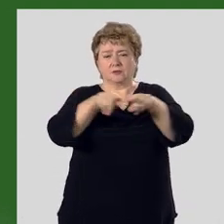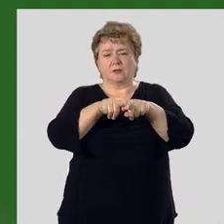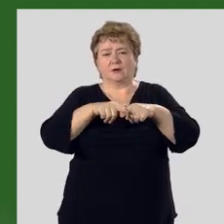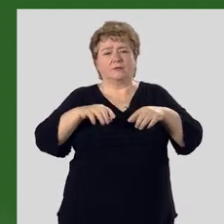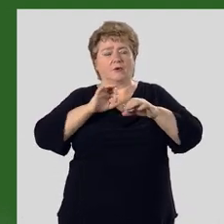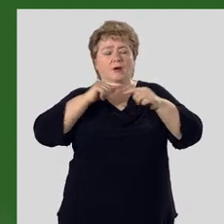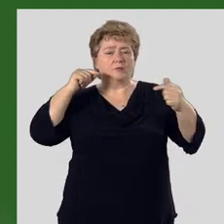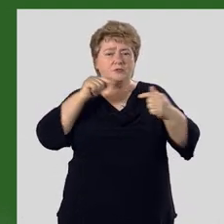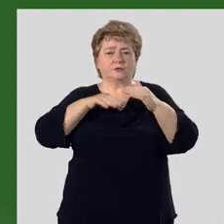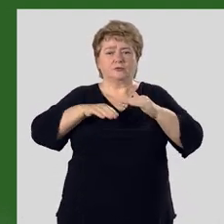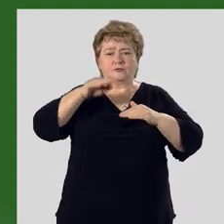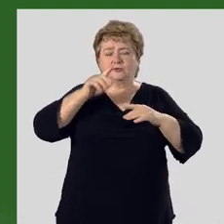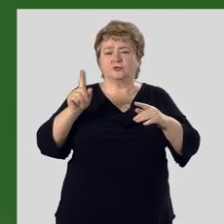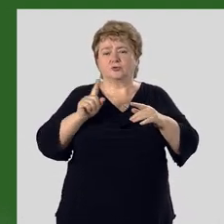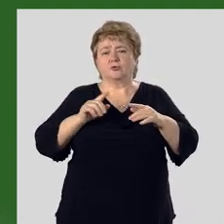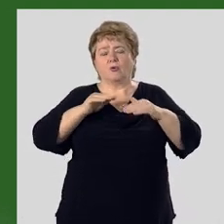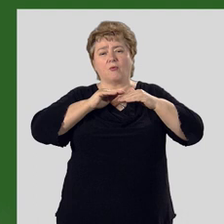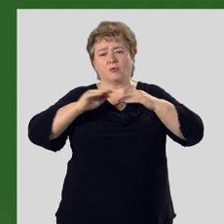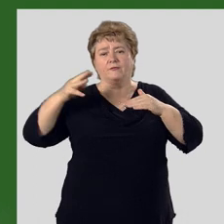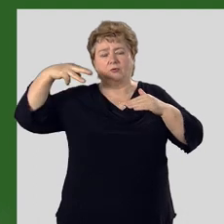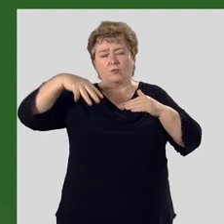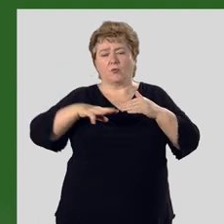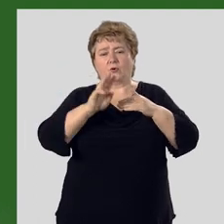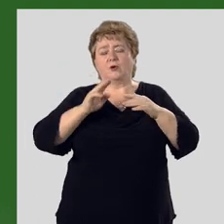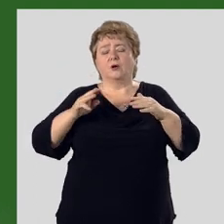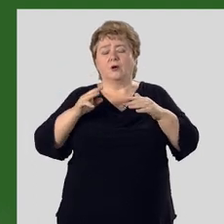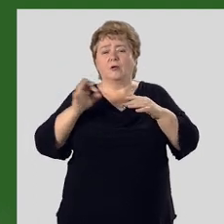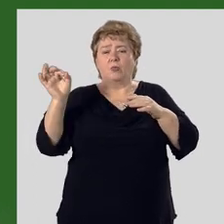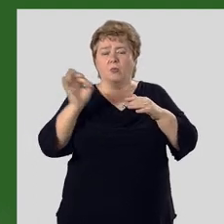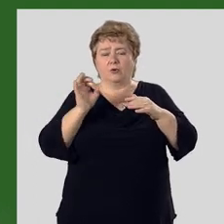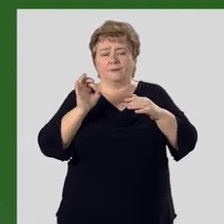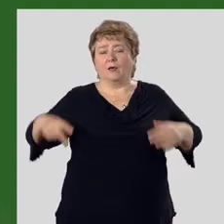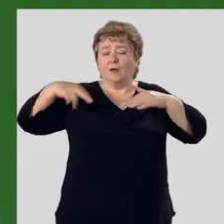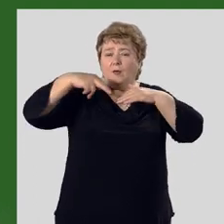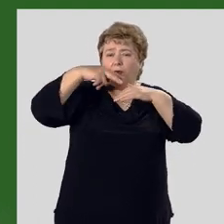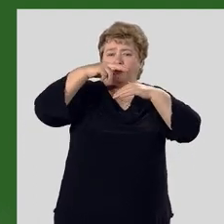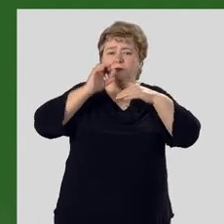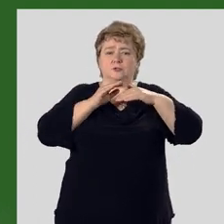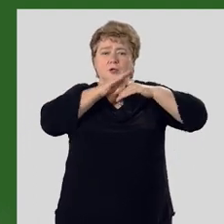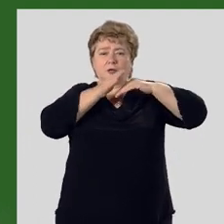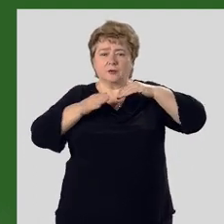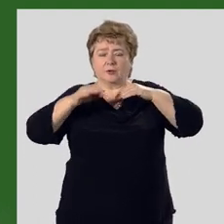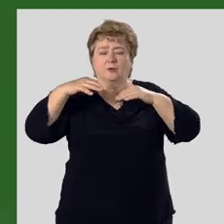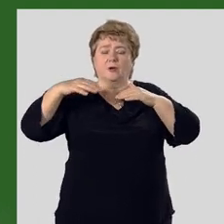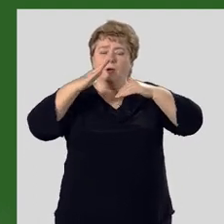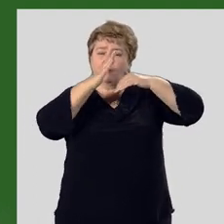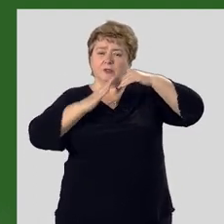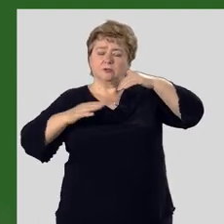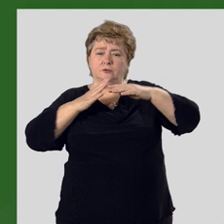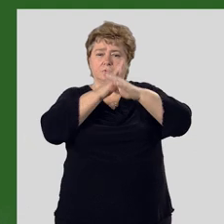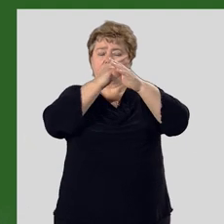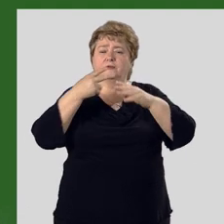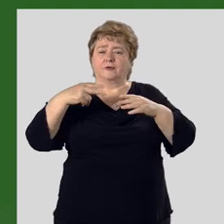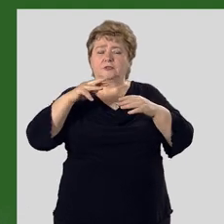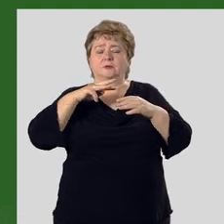же абсолютную высоту, что и уровень моря, то есть ноль. Поднявшись от берега по склону горы на